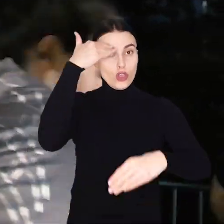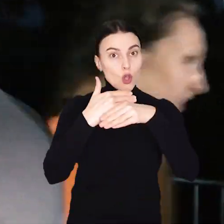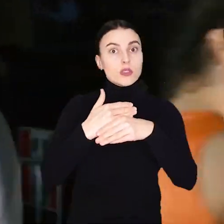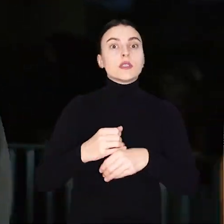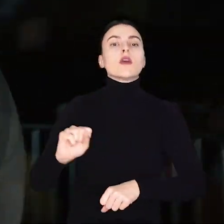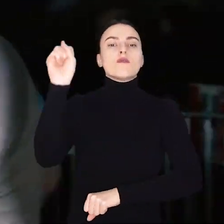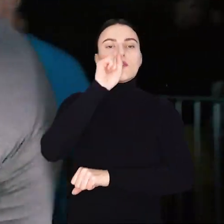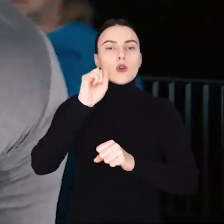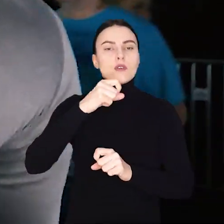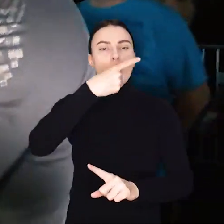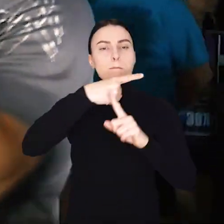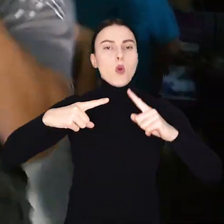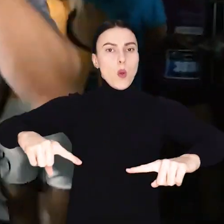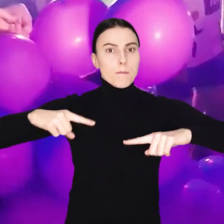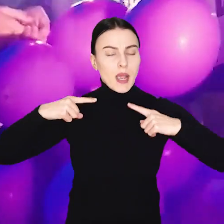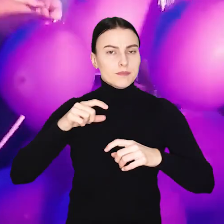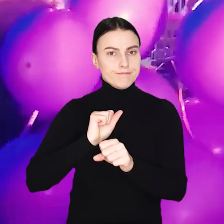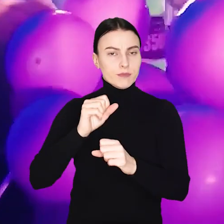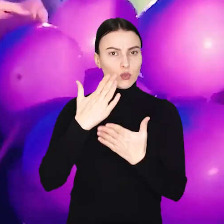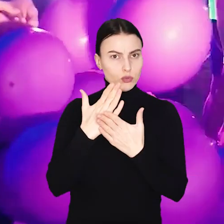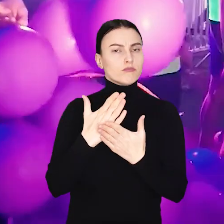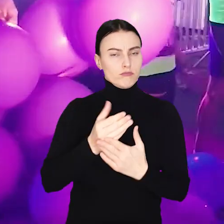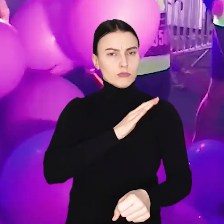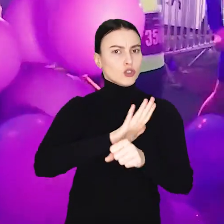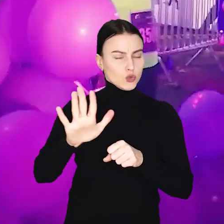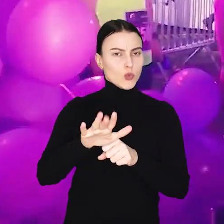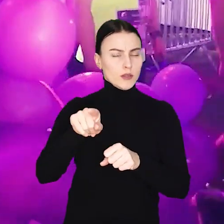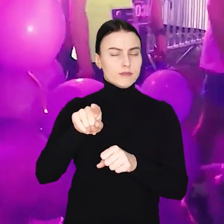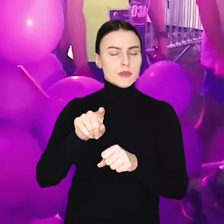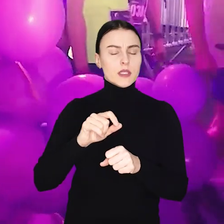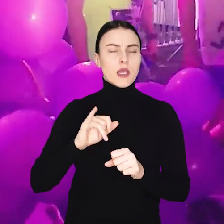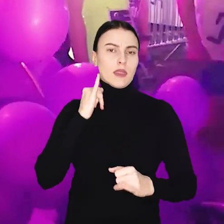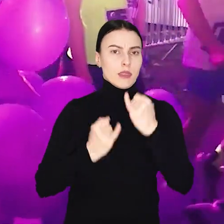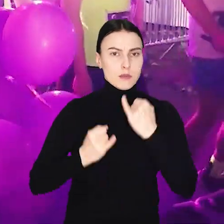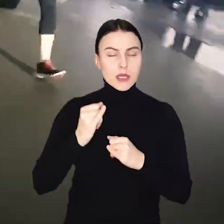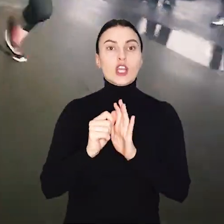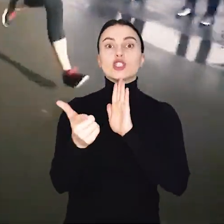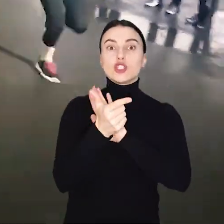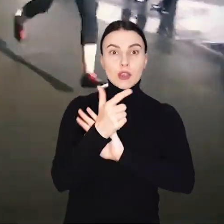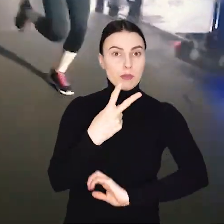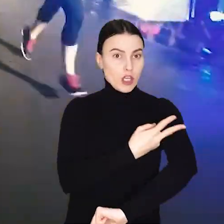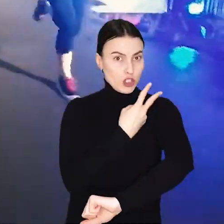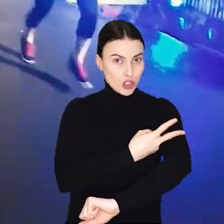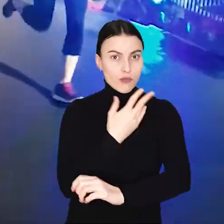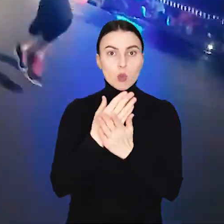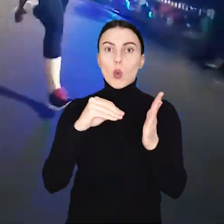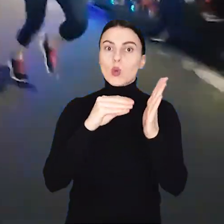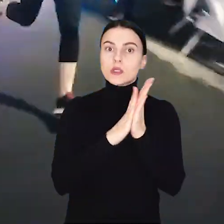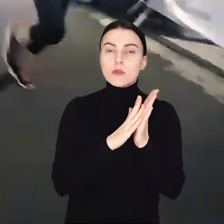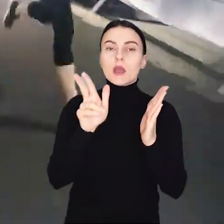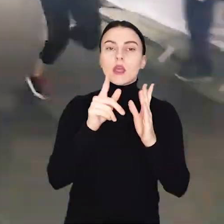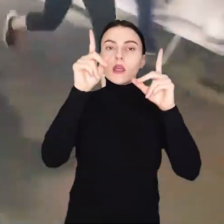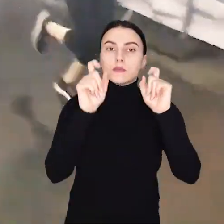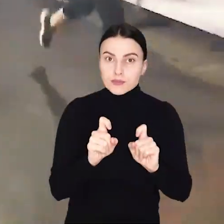Nocny Wrocław Półmaraton to flagowa impreza biegowa w stolicy Dolnego Śląska. Imprezę zaplanowano na 17 czerwca, a zapisy